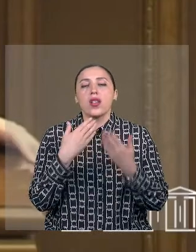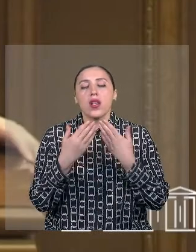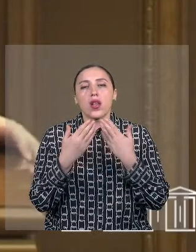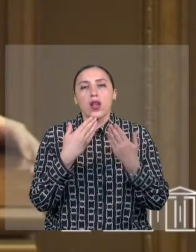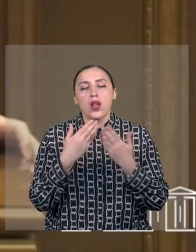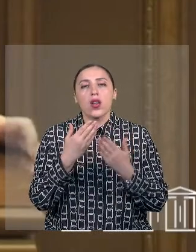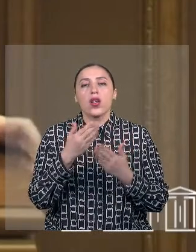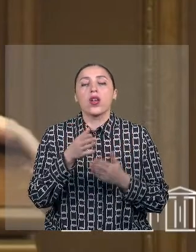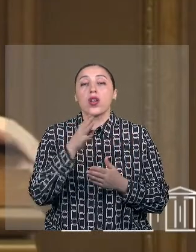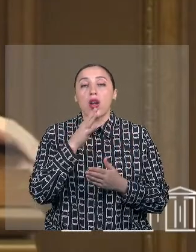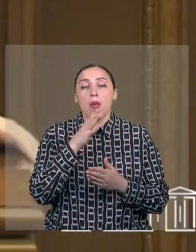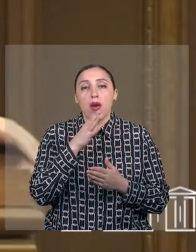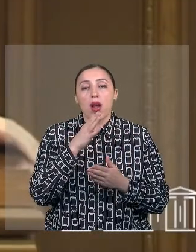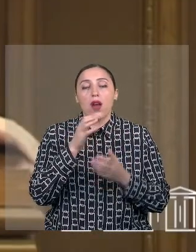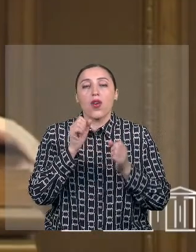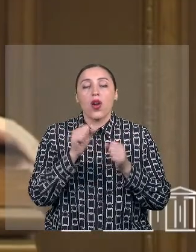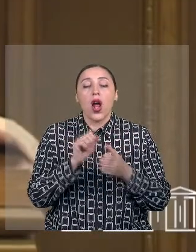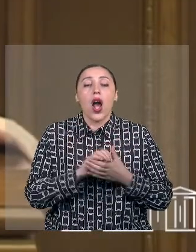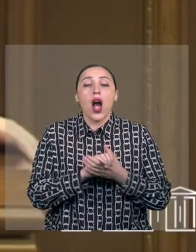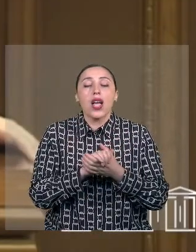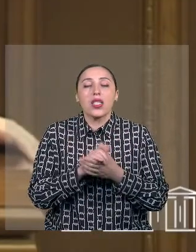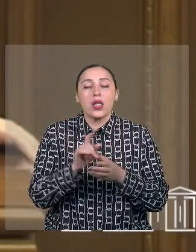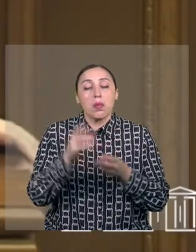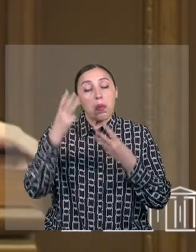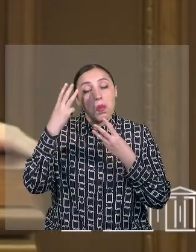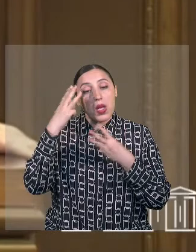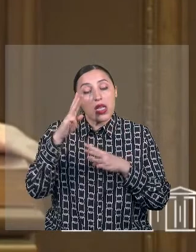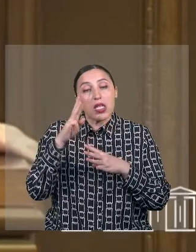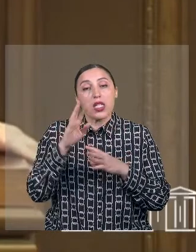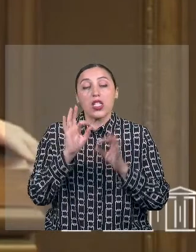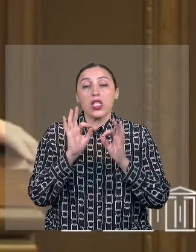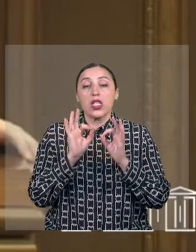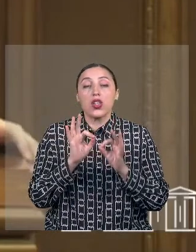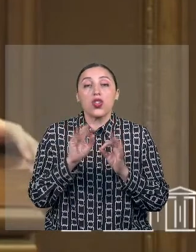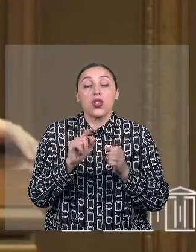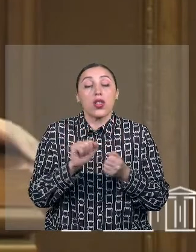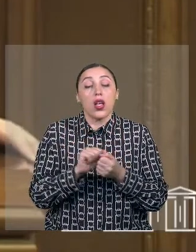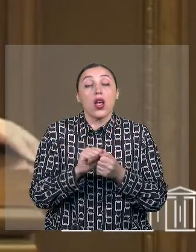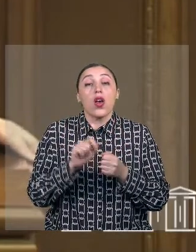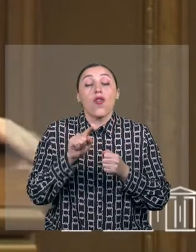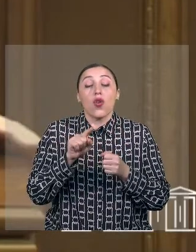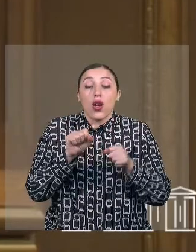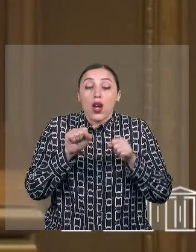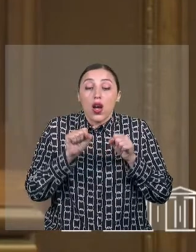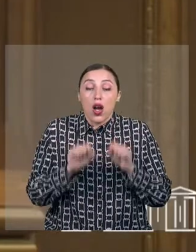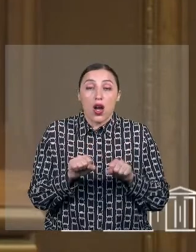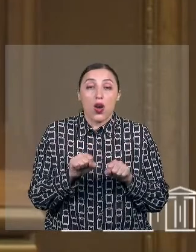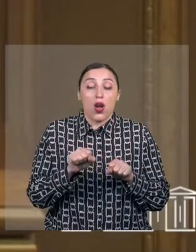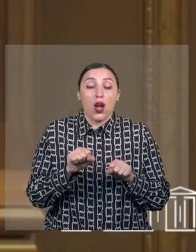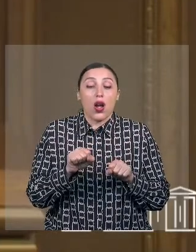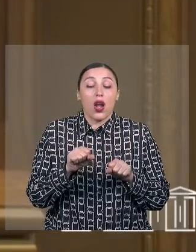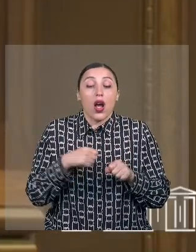խաղաղության այնպիսի պարամետրեր, որոնք կարող են ընդունելի